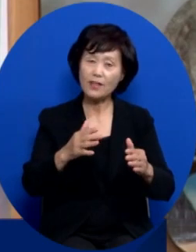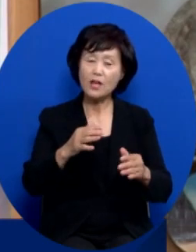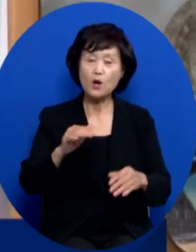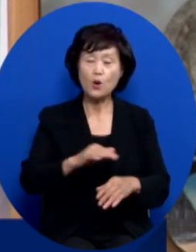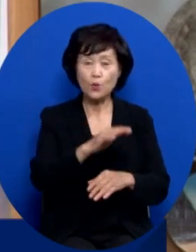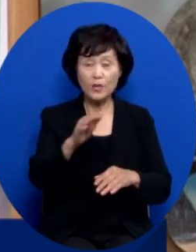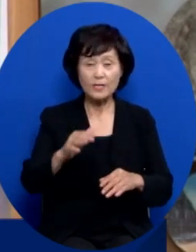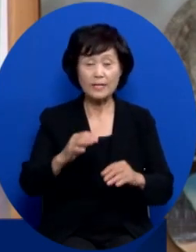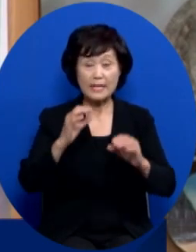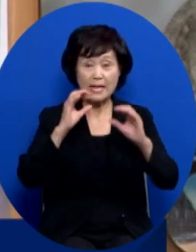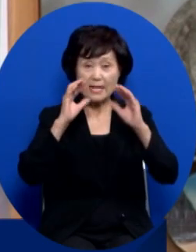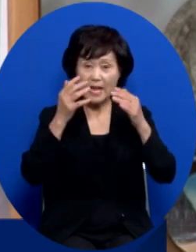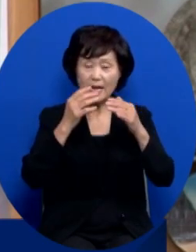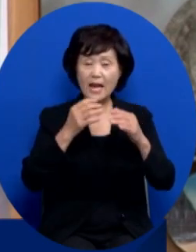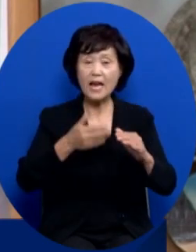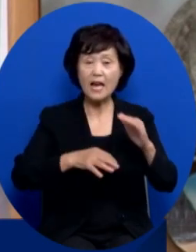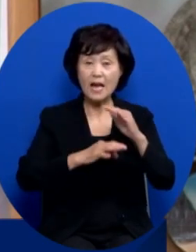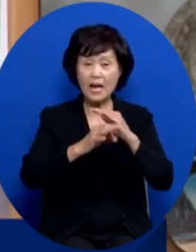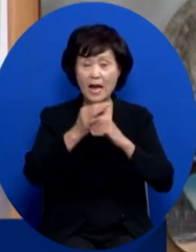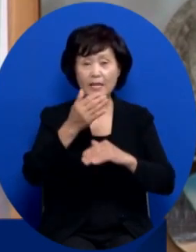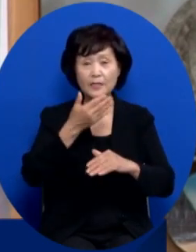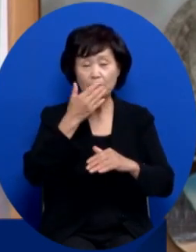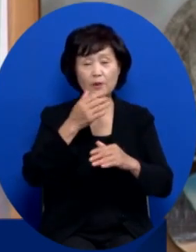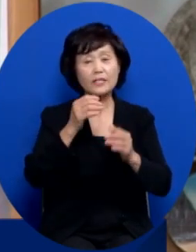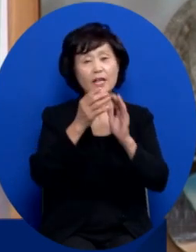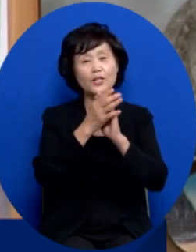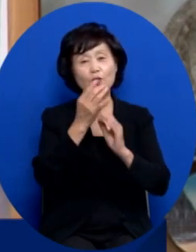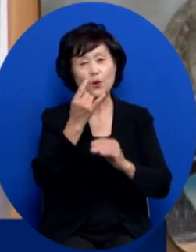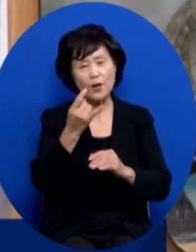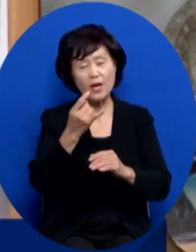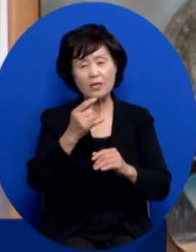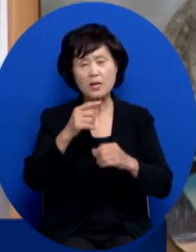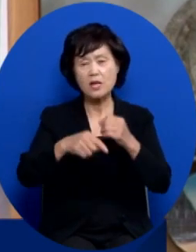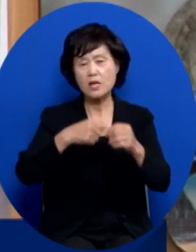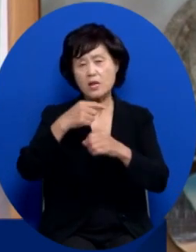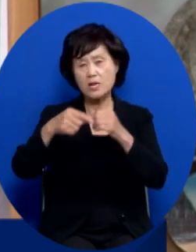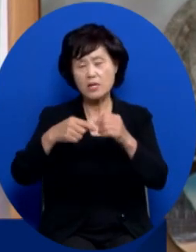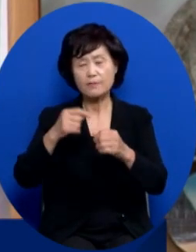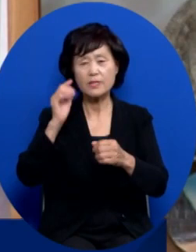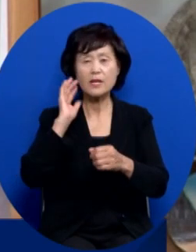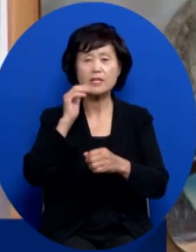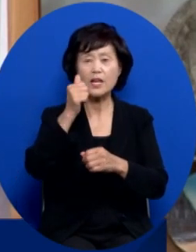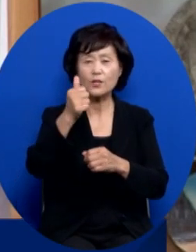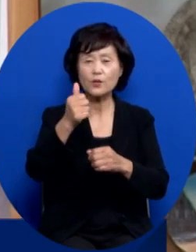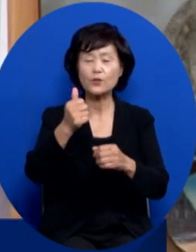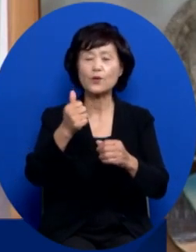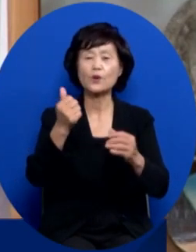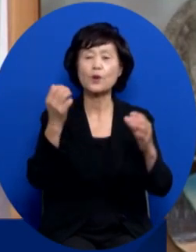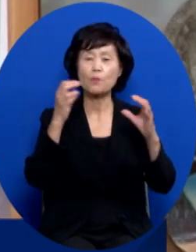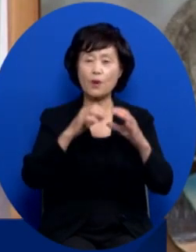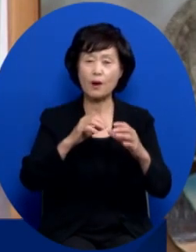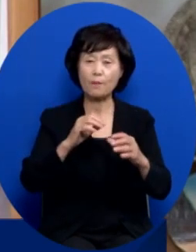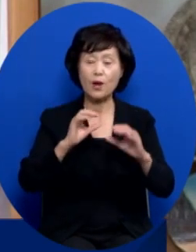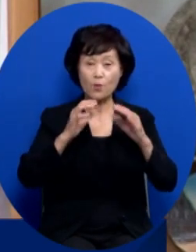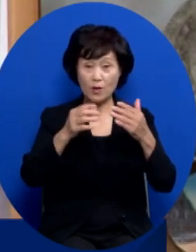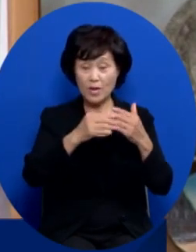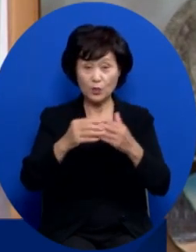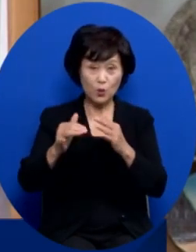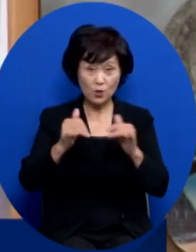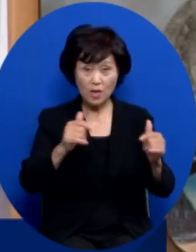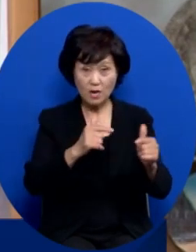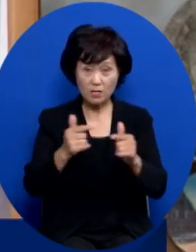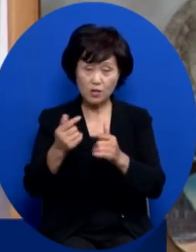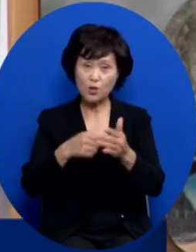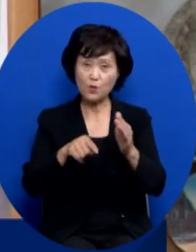매년 대통령을 포함한 국가 지도자를 모신 가운데 기도회만을 실시해 왔습니다.